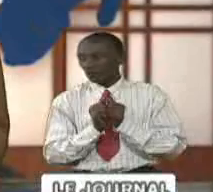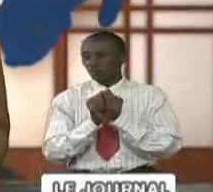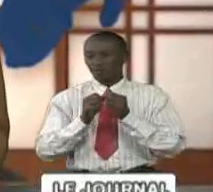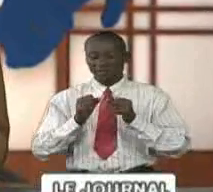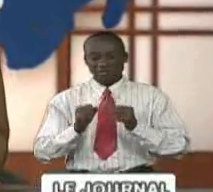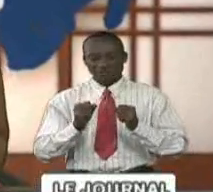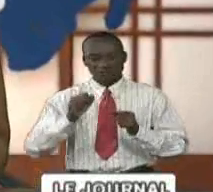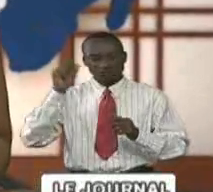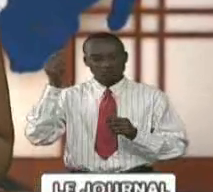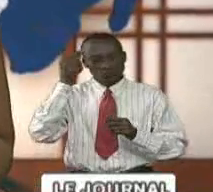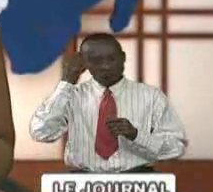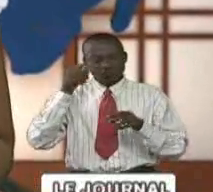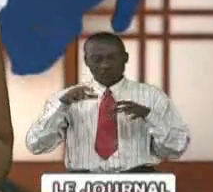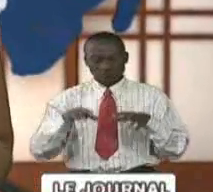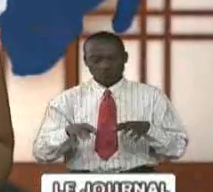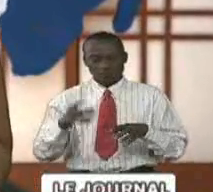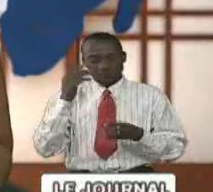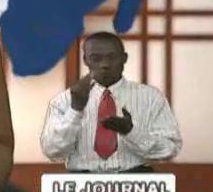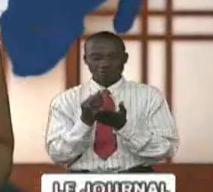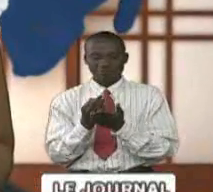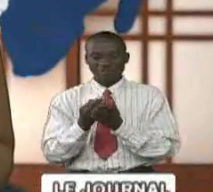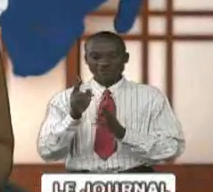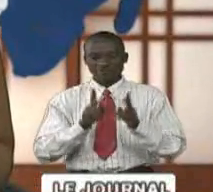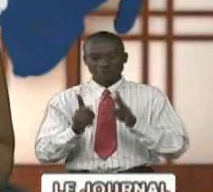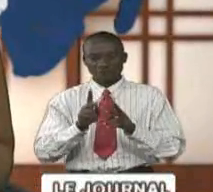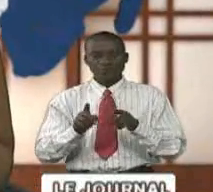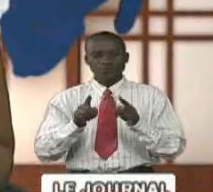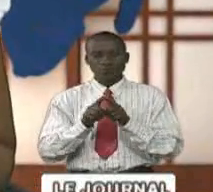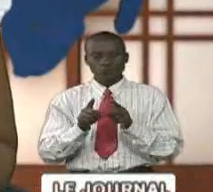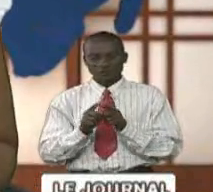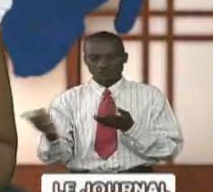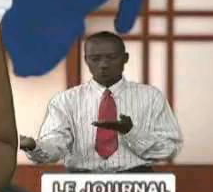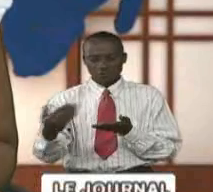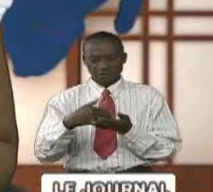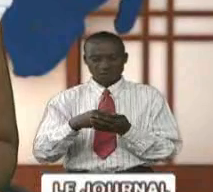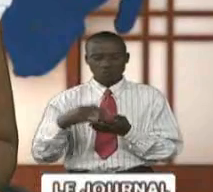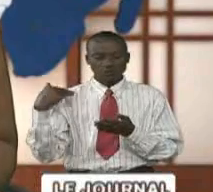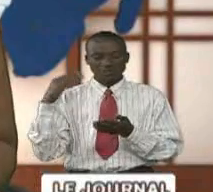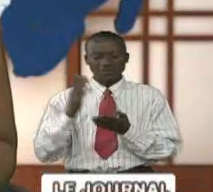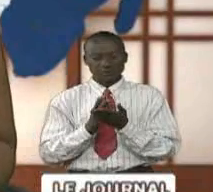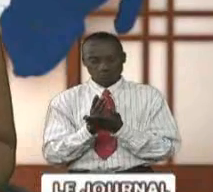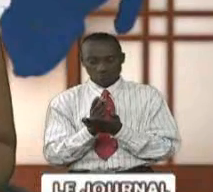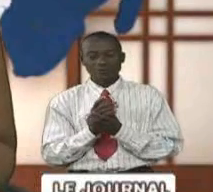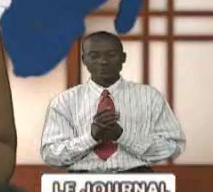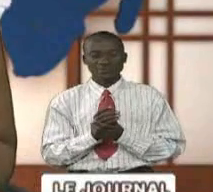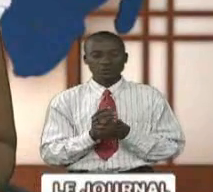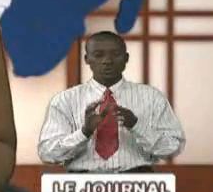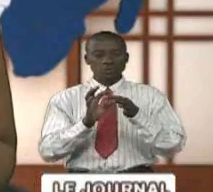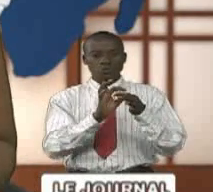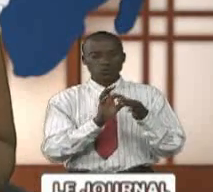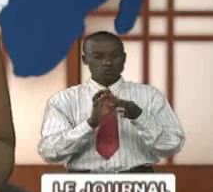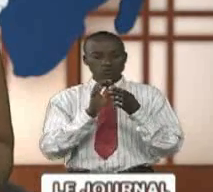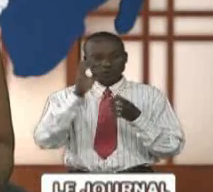congolais dans la réforme des finances publiques et dans la restauration de l'état de droit, l'Union européenne vient de financer le